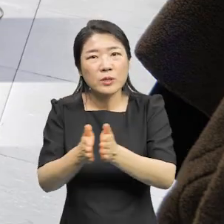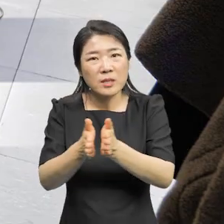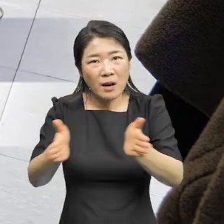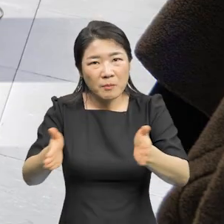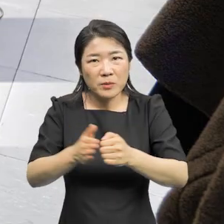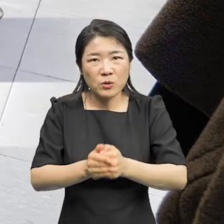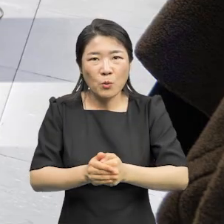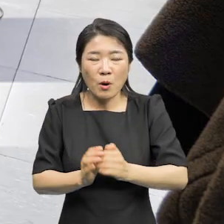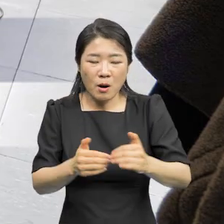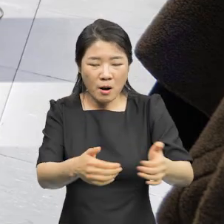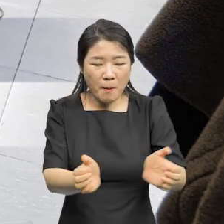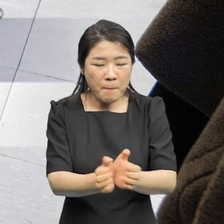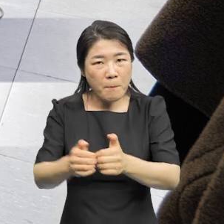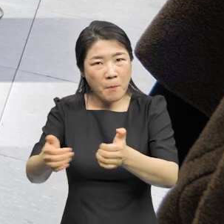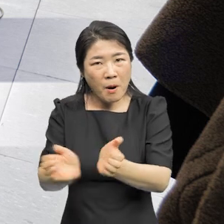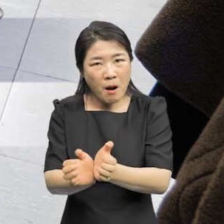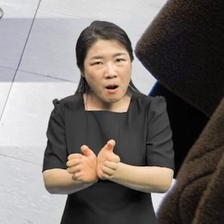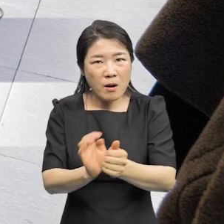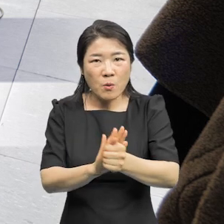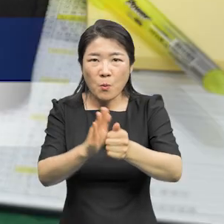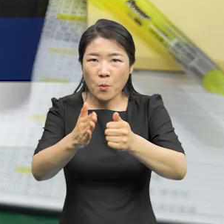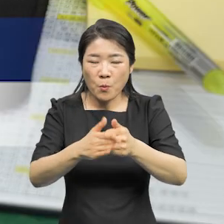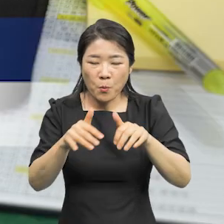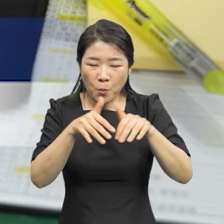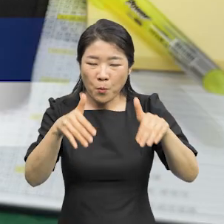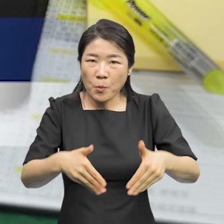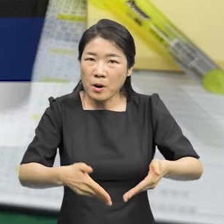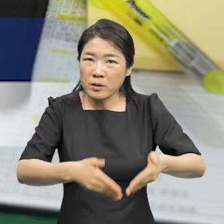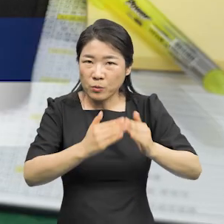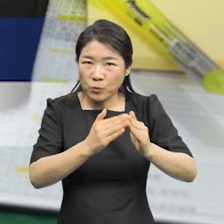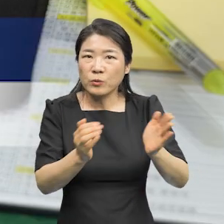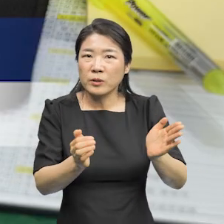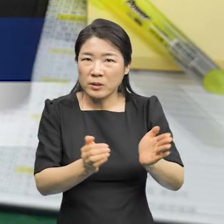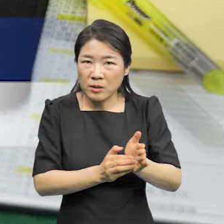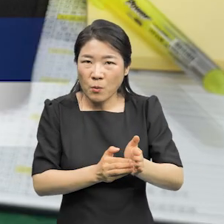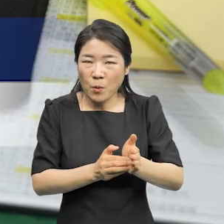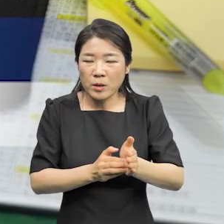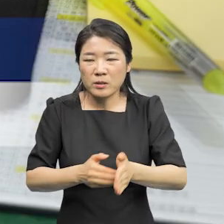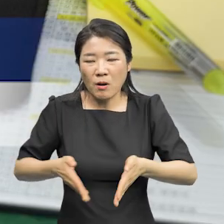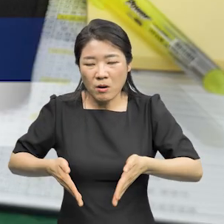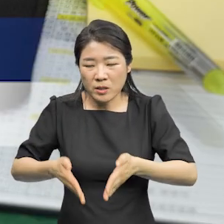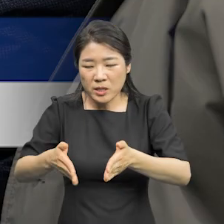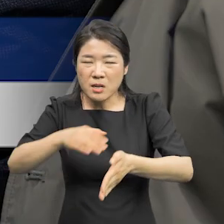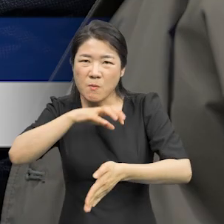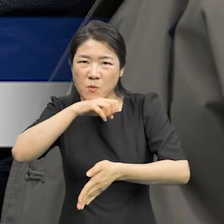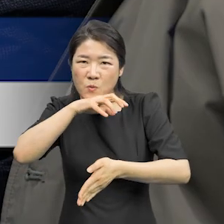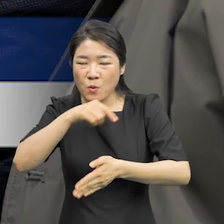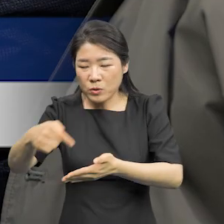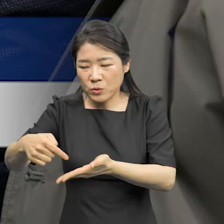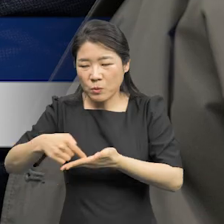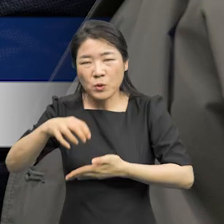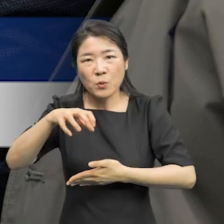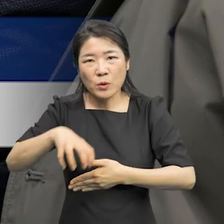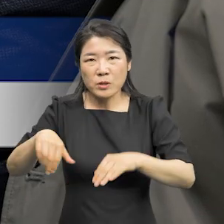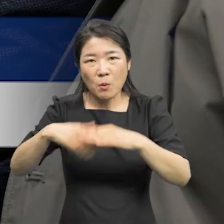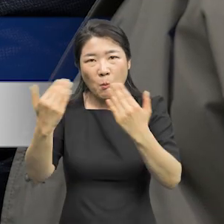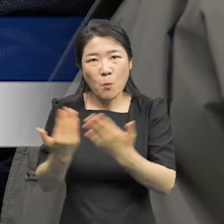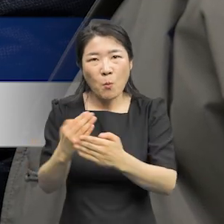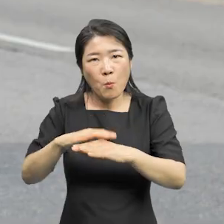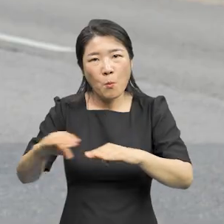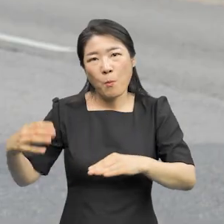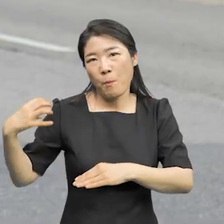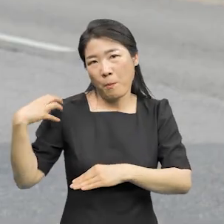함께 관계 기관별로 유기적인 협조 체계를 구축하는 한편 도로 민원은 접수처에서 일괄 처리하도록 할